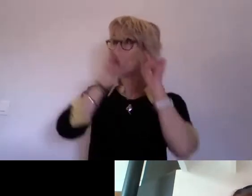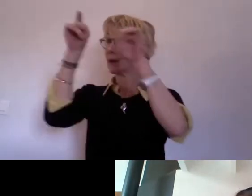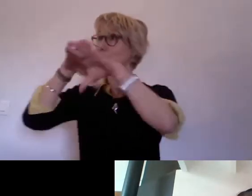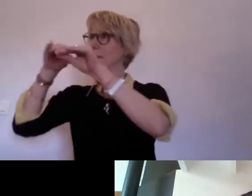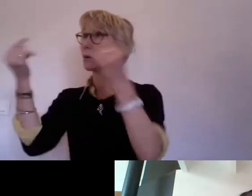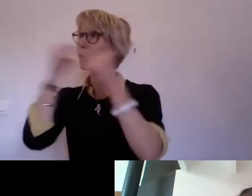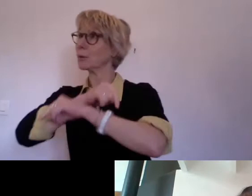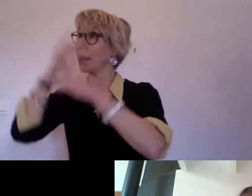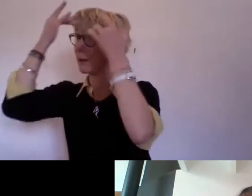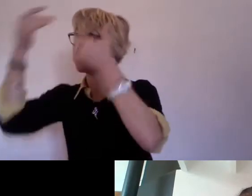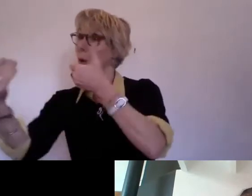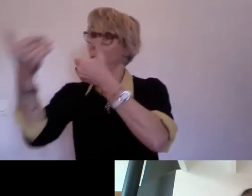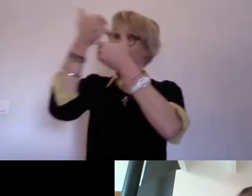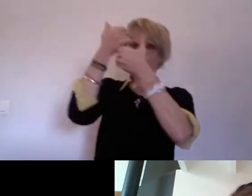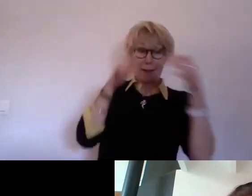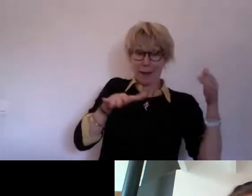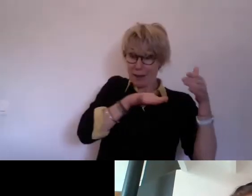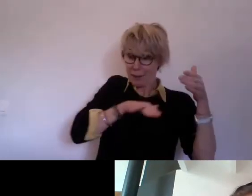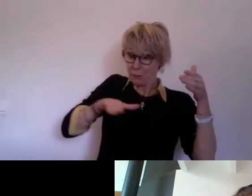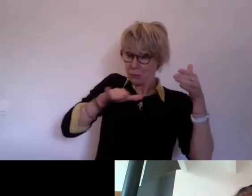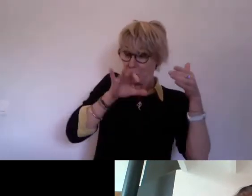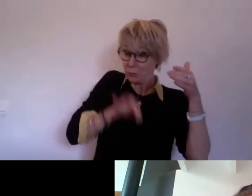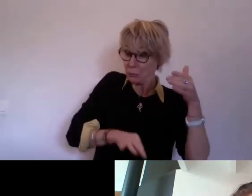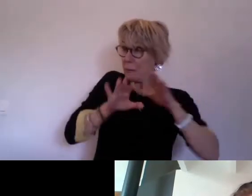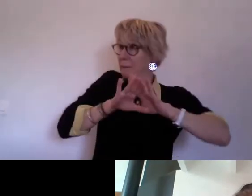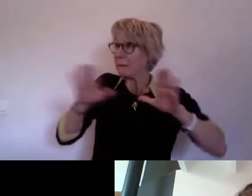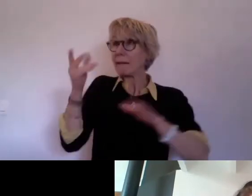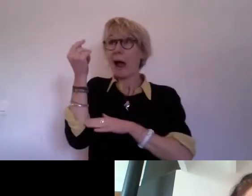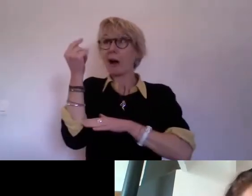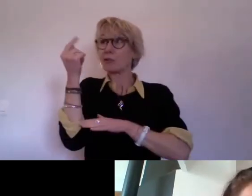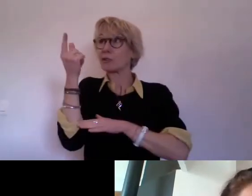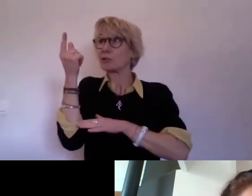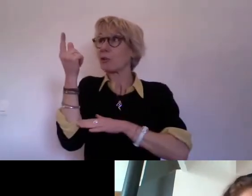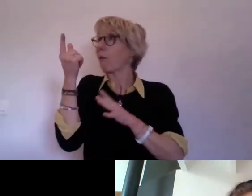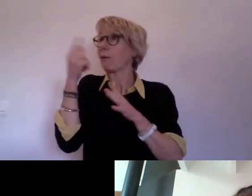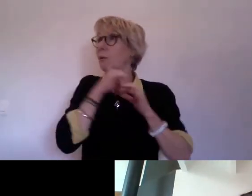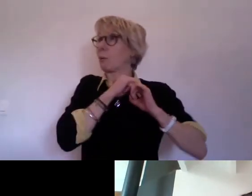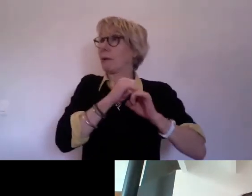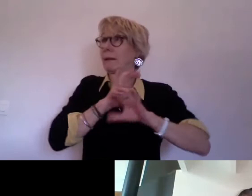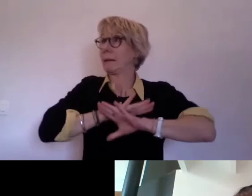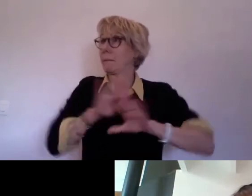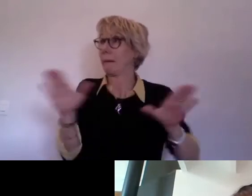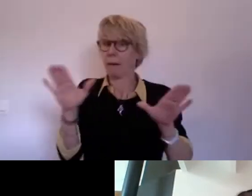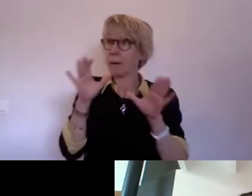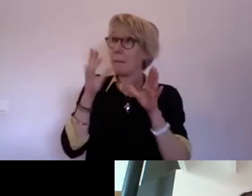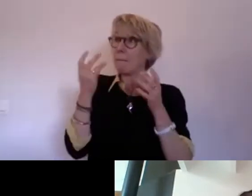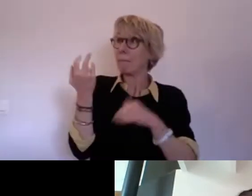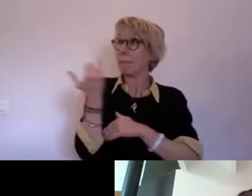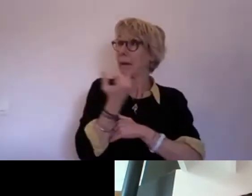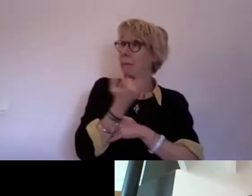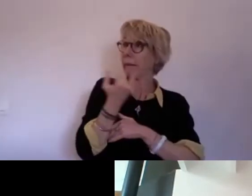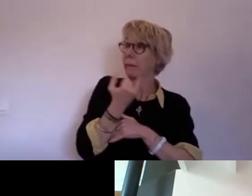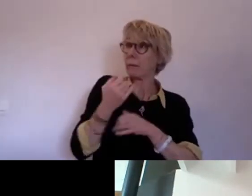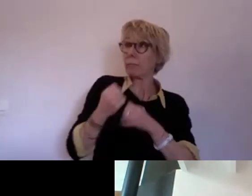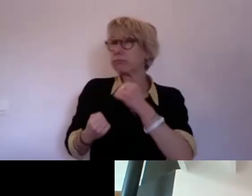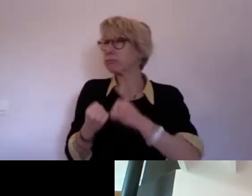de contraintes logistiques, de contraintes financières ou des marches à gravir, puisque c'est ça concrètement qu'on